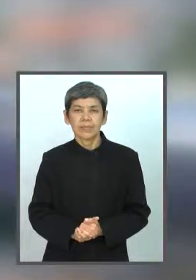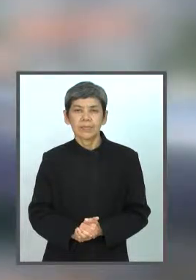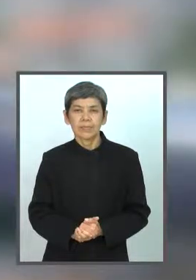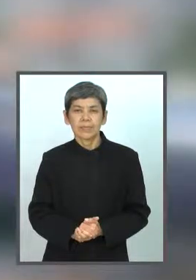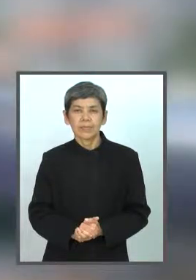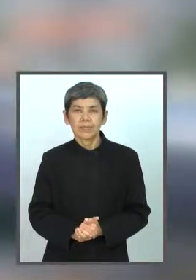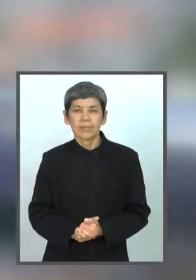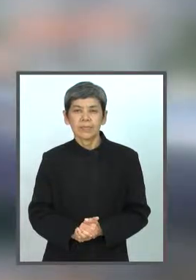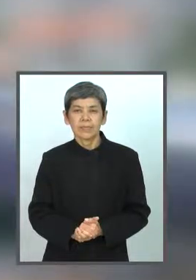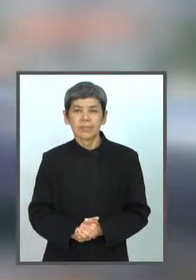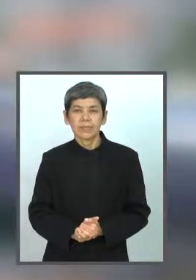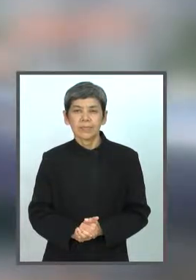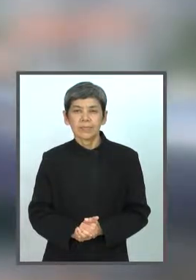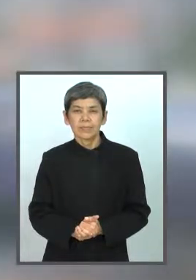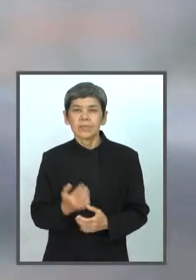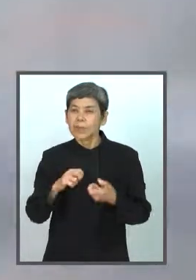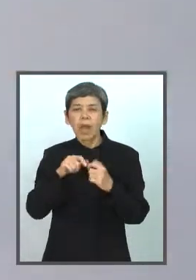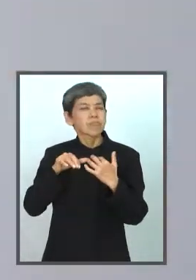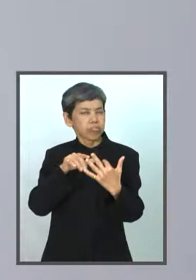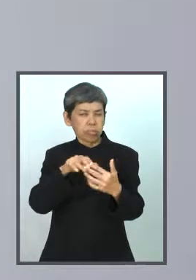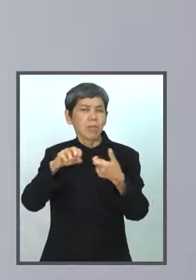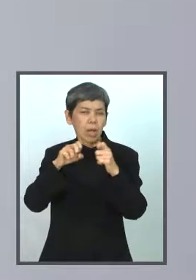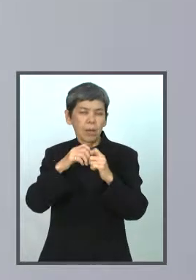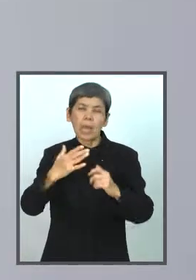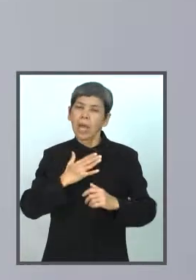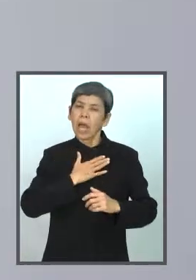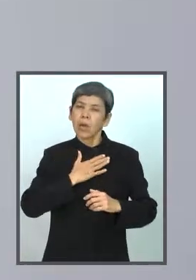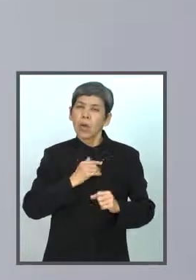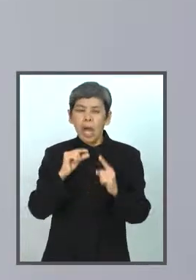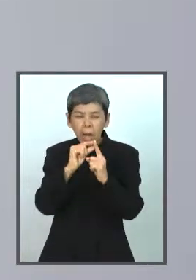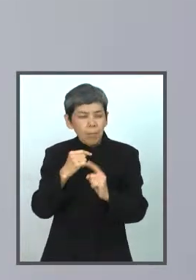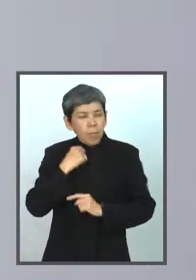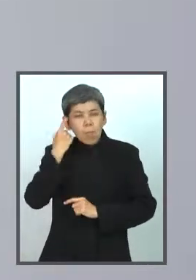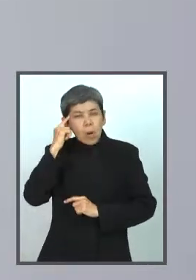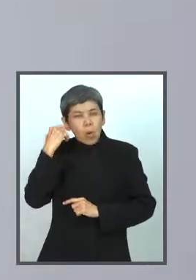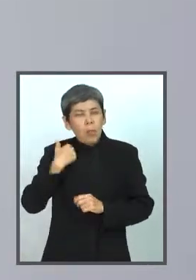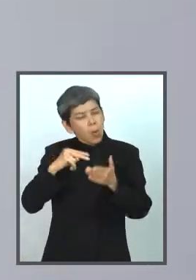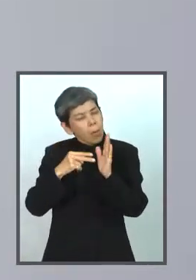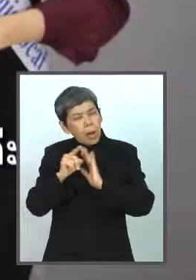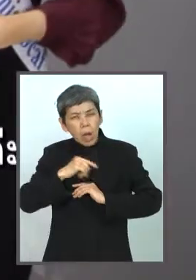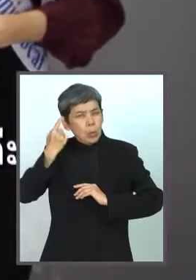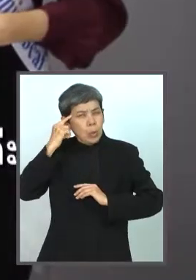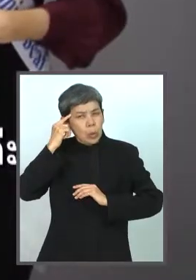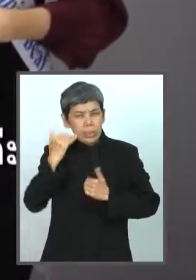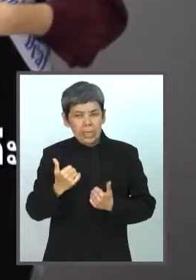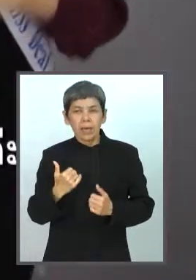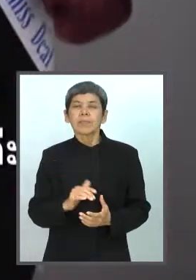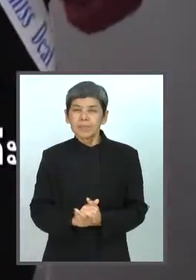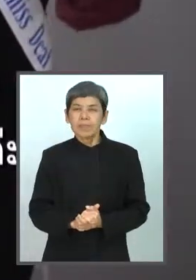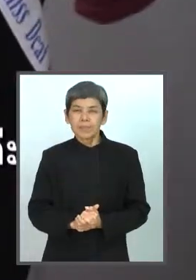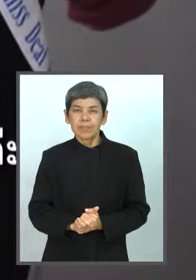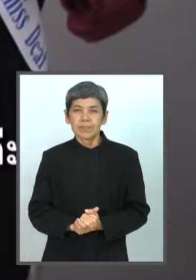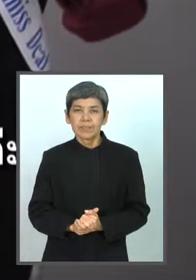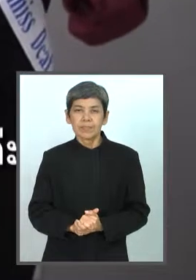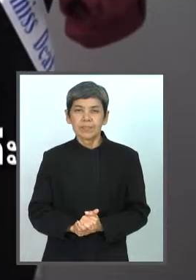ะคะเพราะมันสื่อสารไม่เข้าใจก็มีค่ะคำบางคำเราก็ไม่เข้าใจความหมายหูดีเขาก็จะคุยกันใช่ไหมคะเ